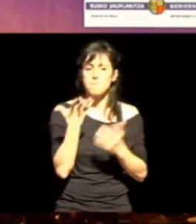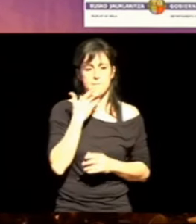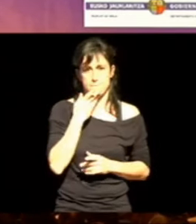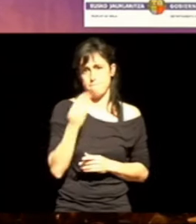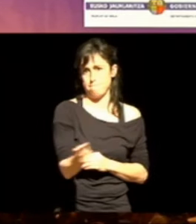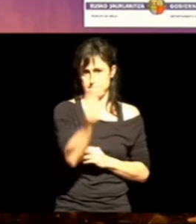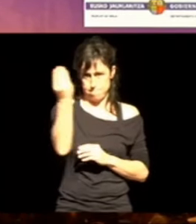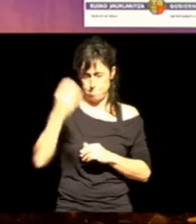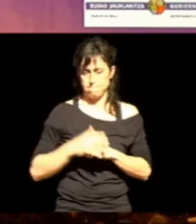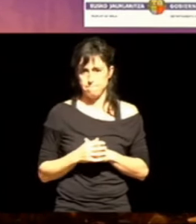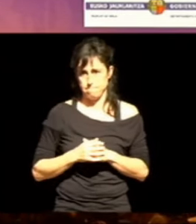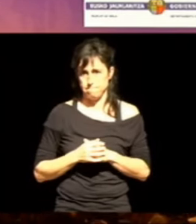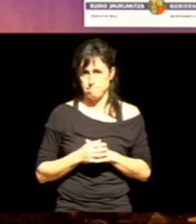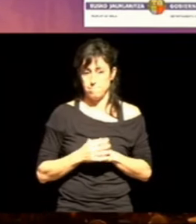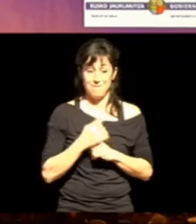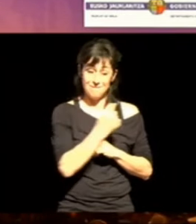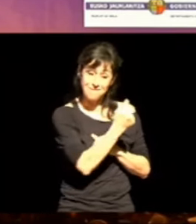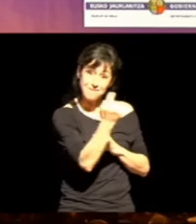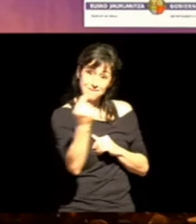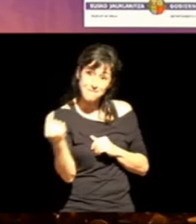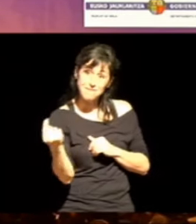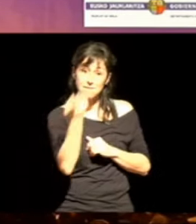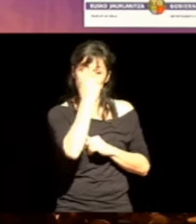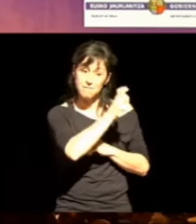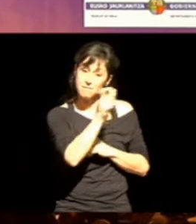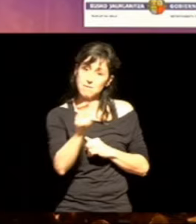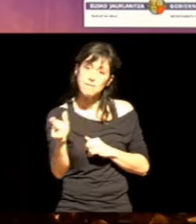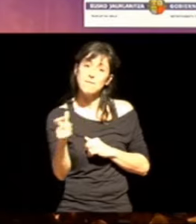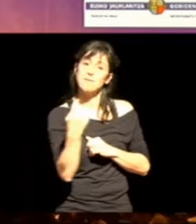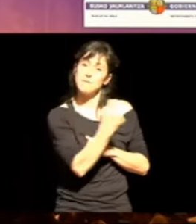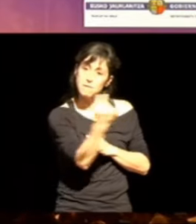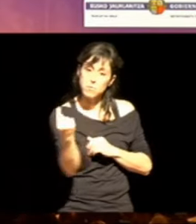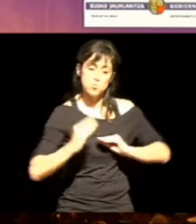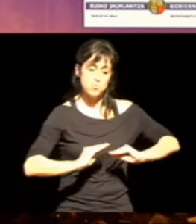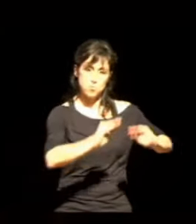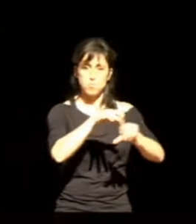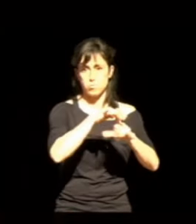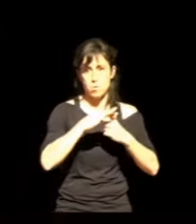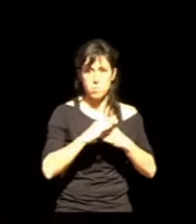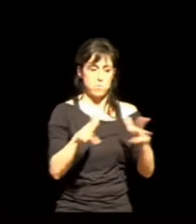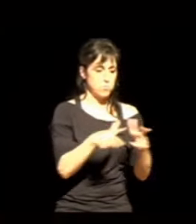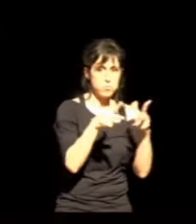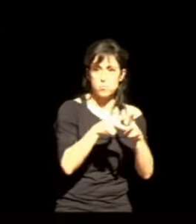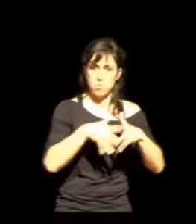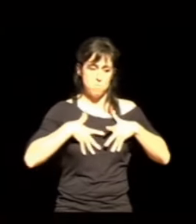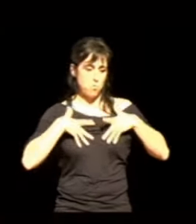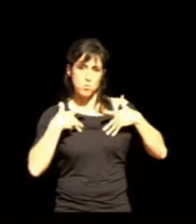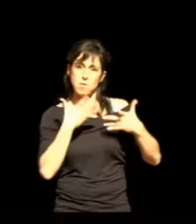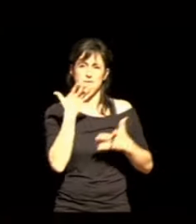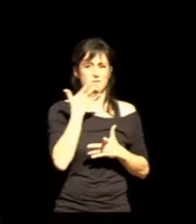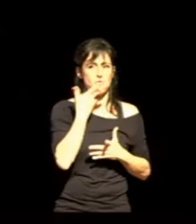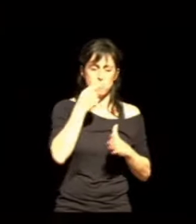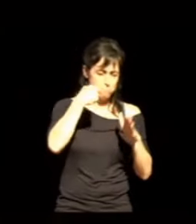Ikasle bakoitzaren egoera pertsonala eta sozioemozionala. Bai, eta ikasle bakoitzaren ikasleen arteko